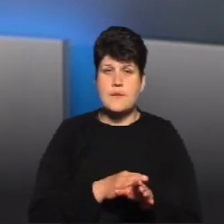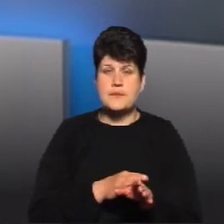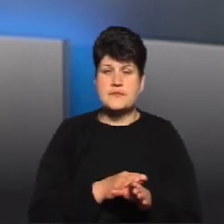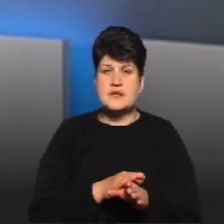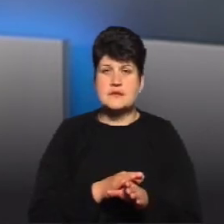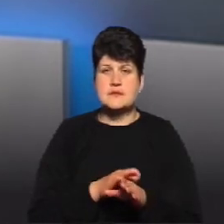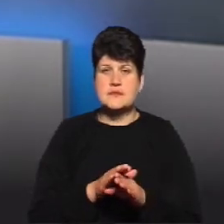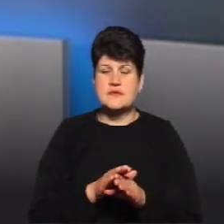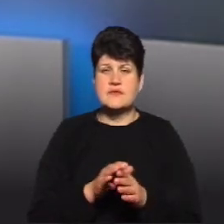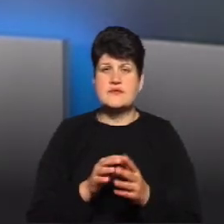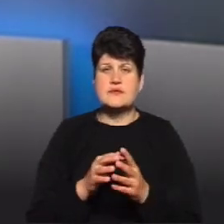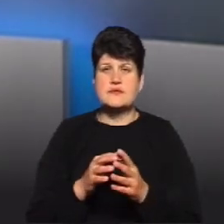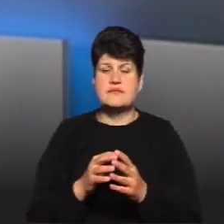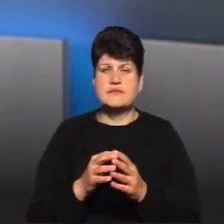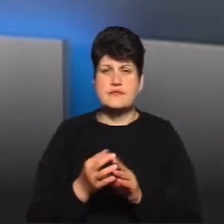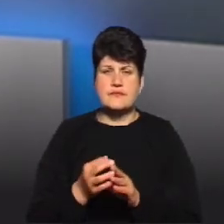пунктів, сіл,